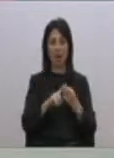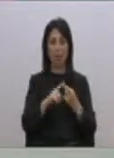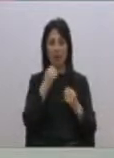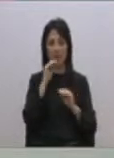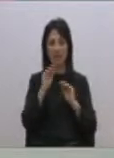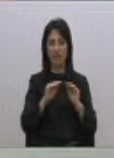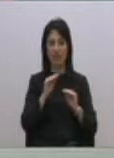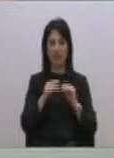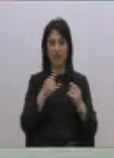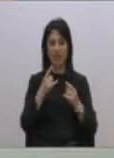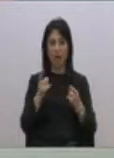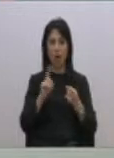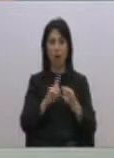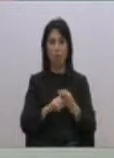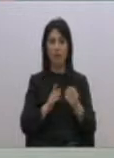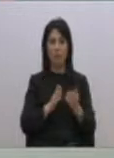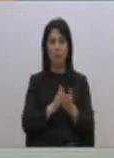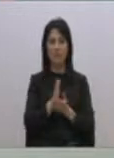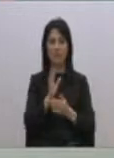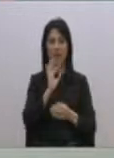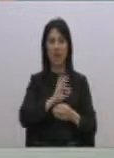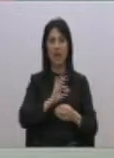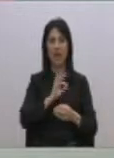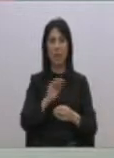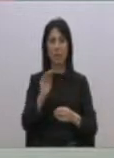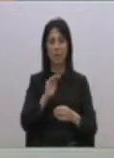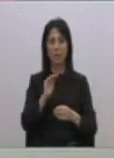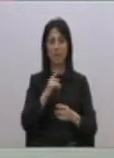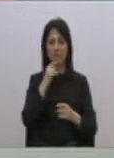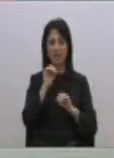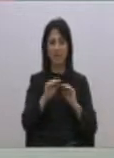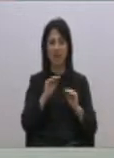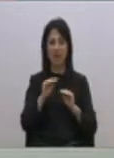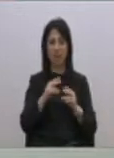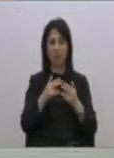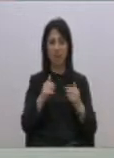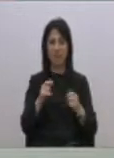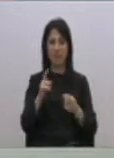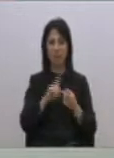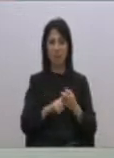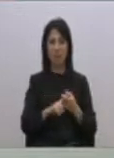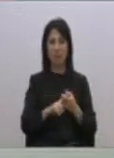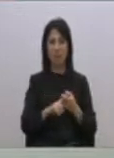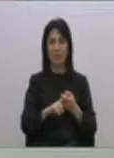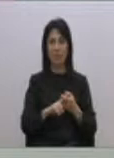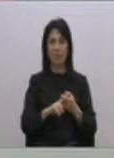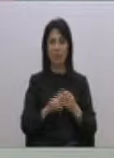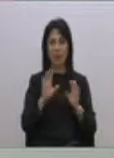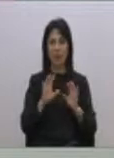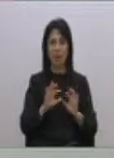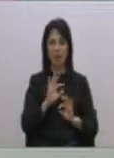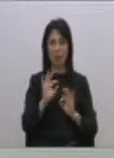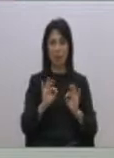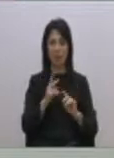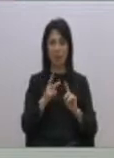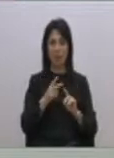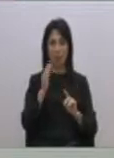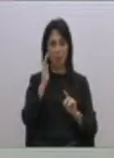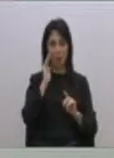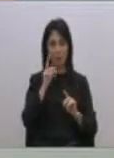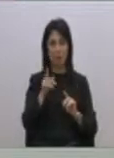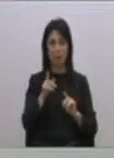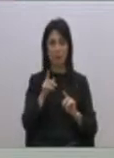ინფრასტრუქტურისა და სატელეკომუნიკაციო მიზნებისთვის გამოყენებადი ფიზიკური ინფრასტრუქტურის გაზიარების შესახებ. კანონის პროექტი მეორე